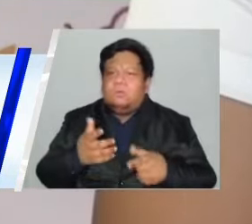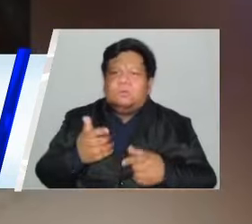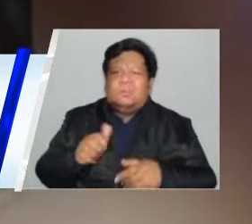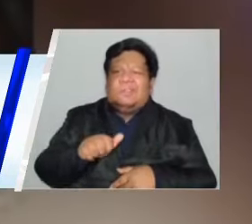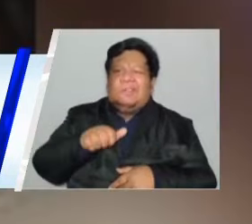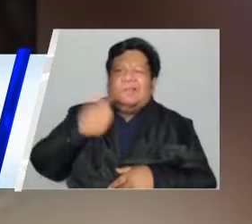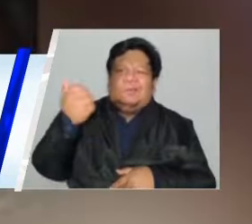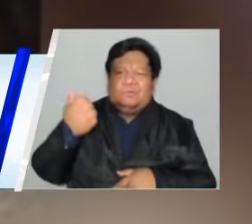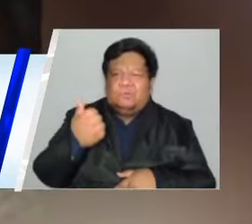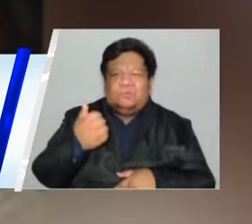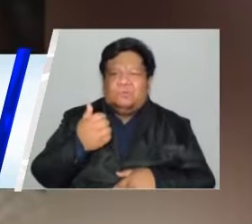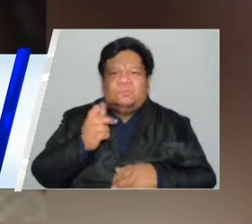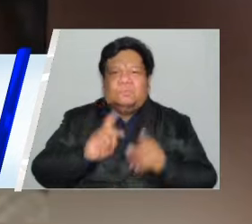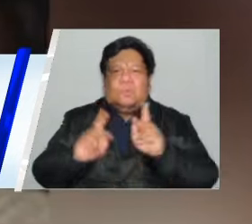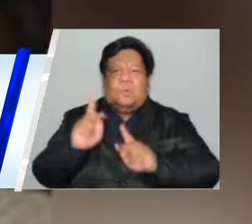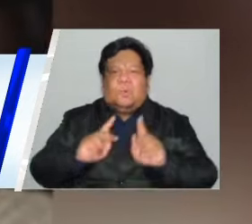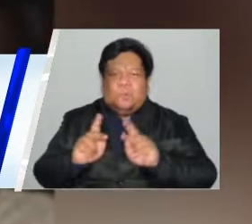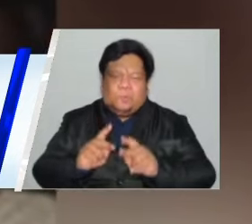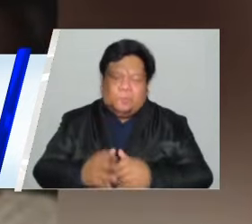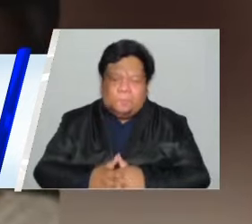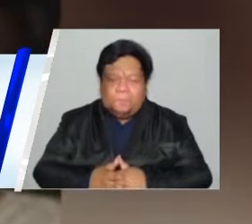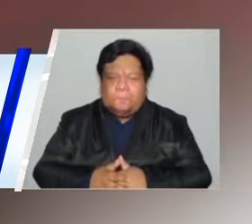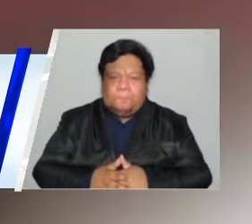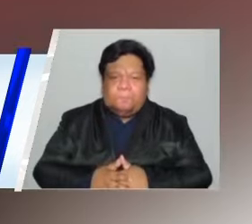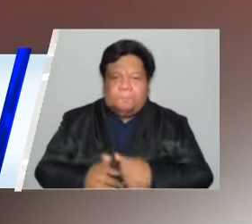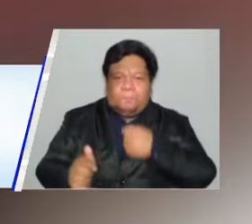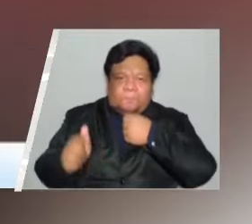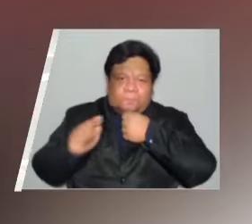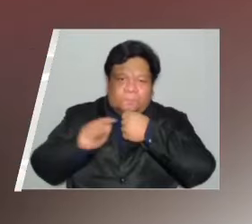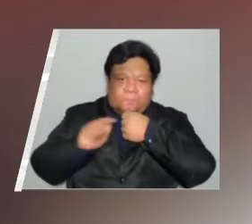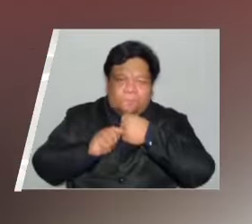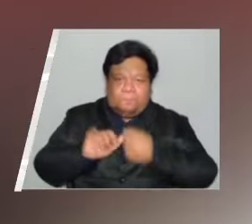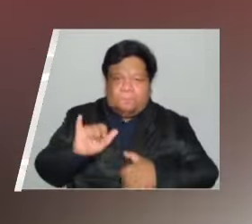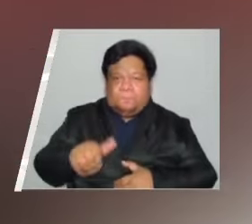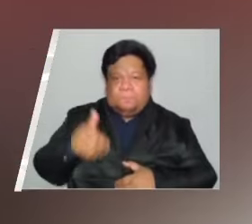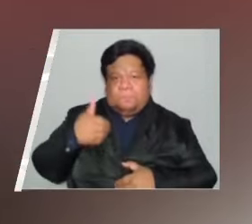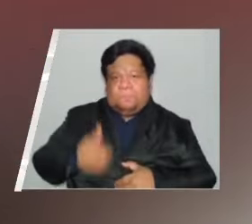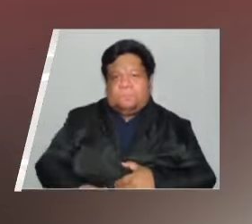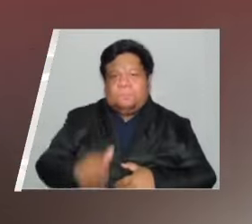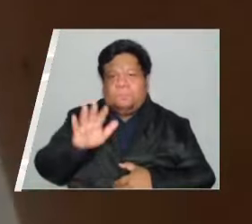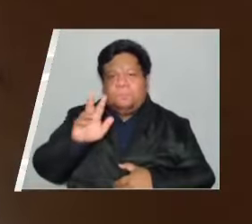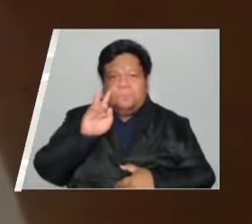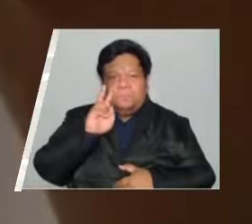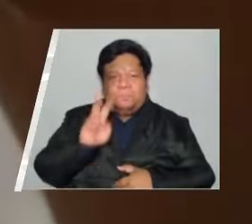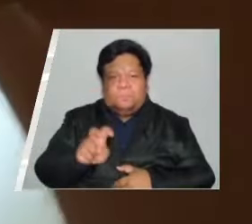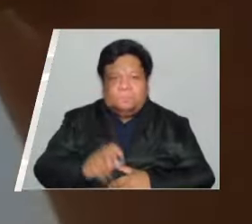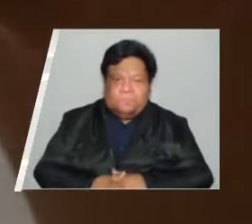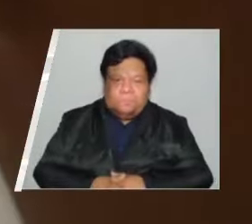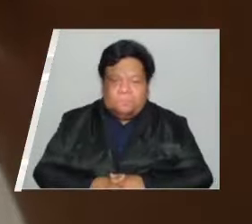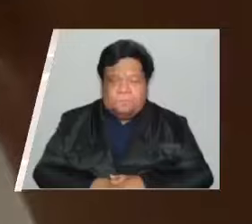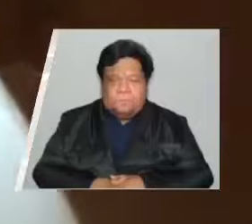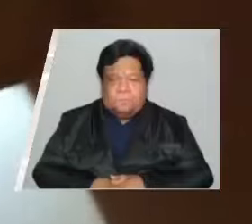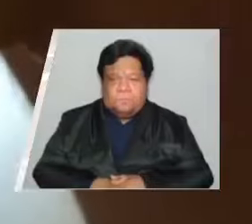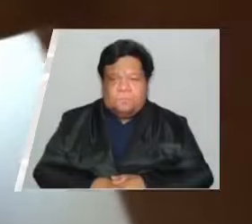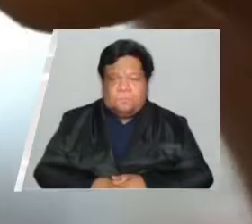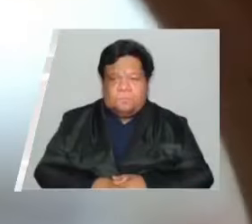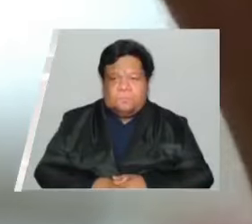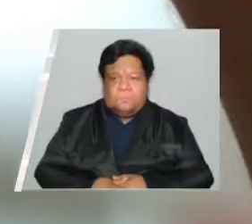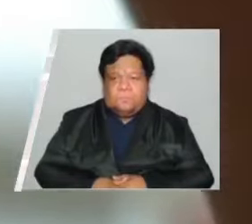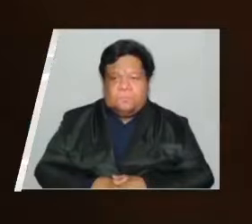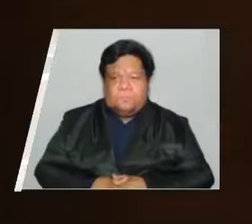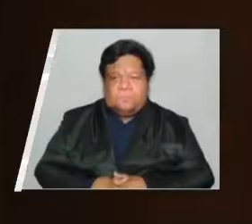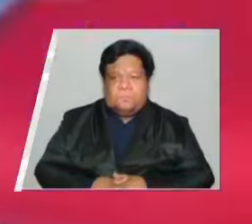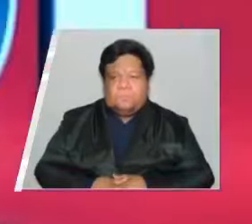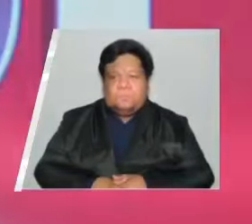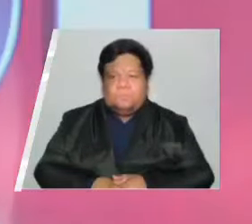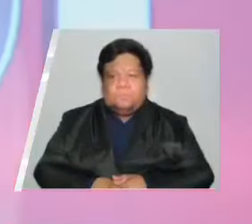tao. Para sa GMA Integrated News, ako si Femery Dumabo ng GMA Regional TV, ang